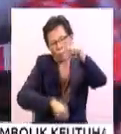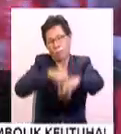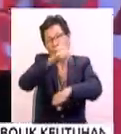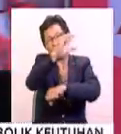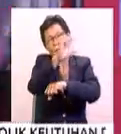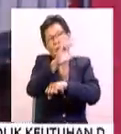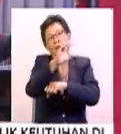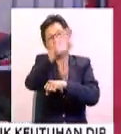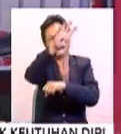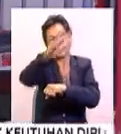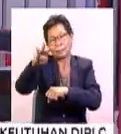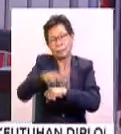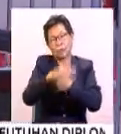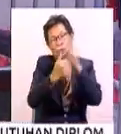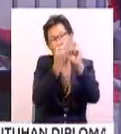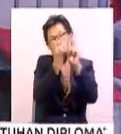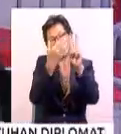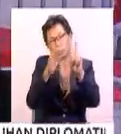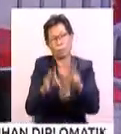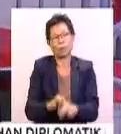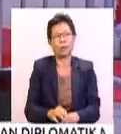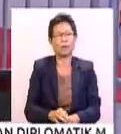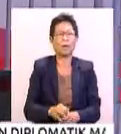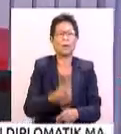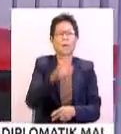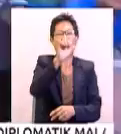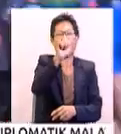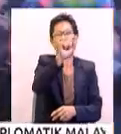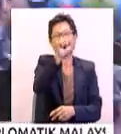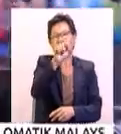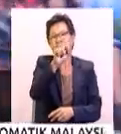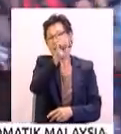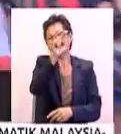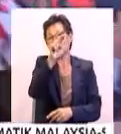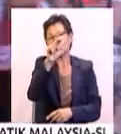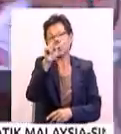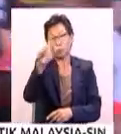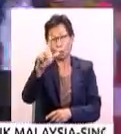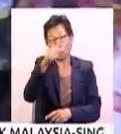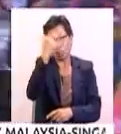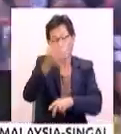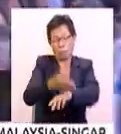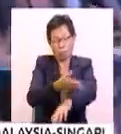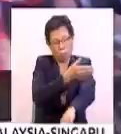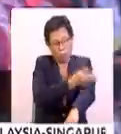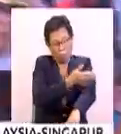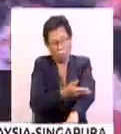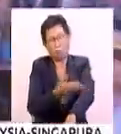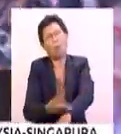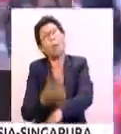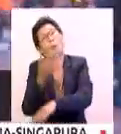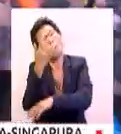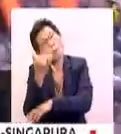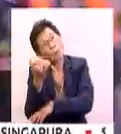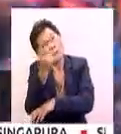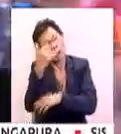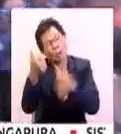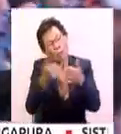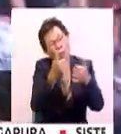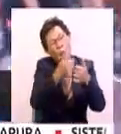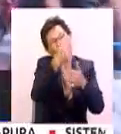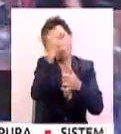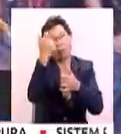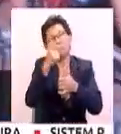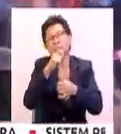CIMB 2019. Menurut The Pocket Rocketman, salah satu sebab prestasinya menurun untuk beberapa kejohanan adalah